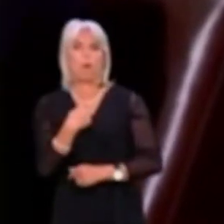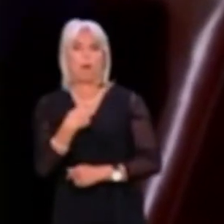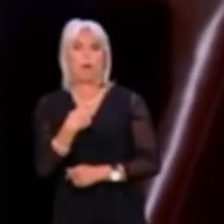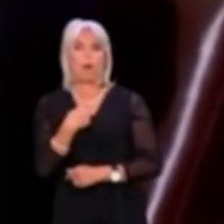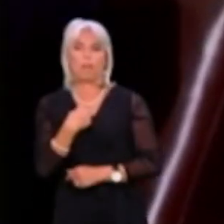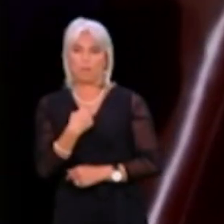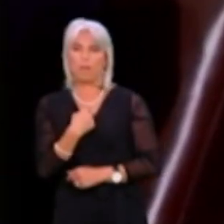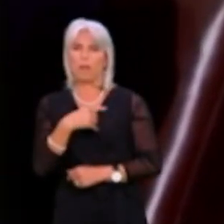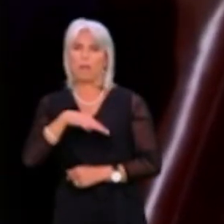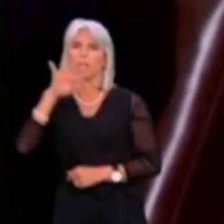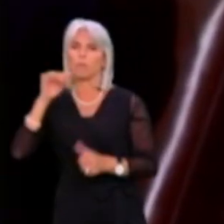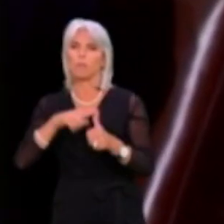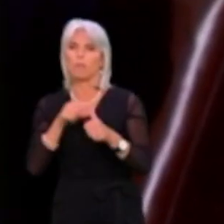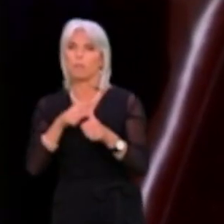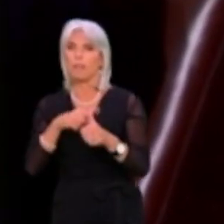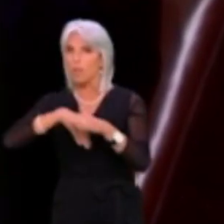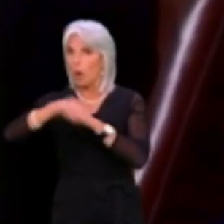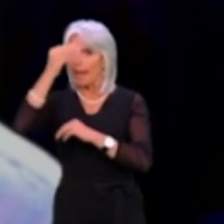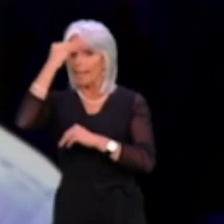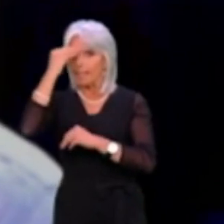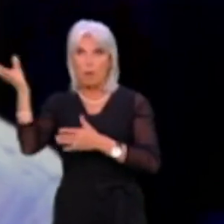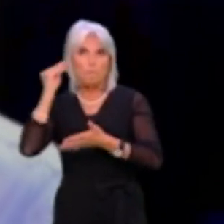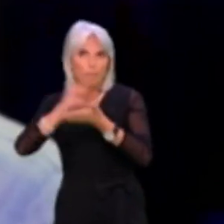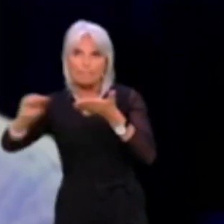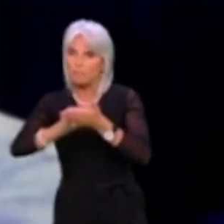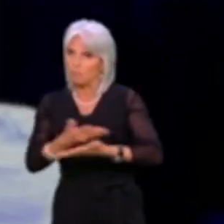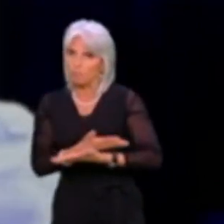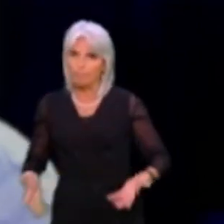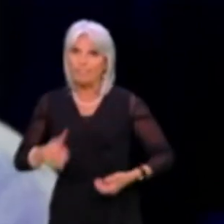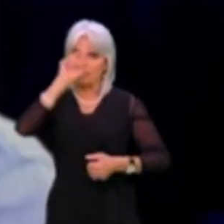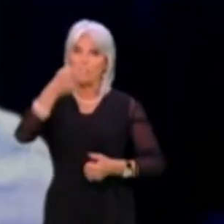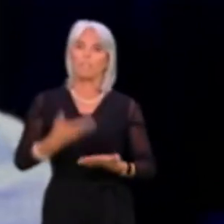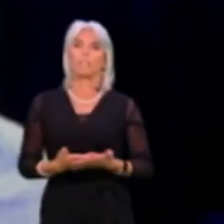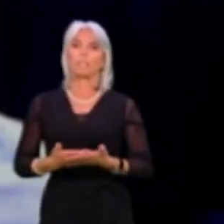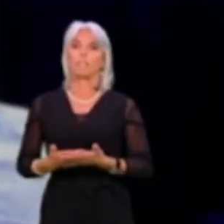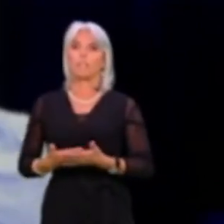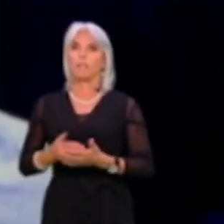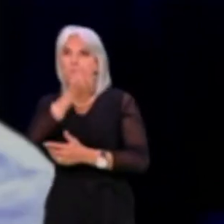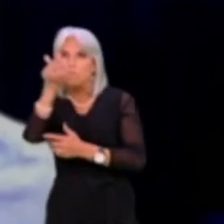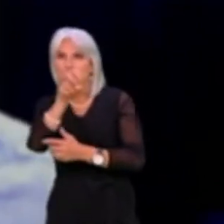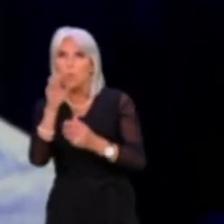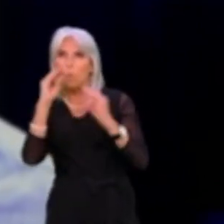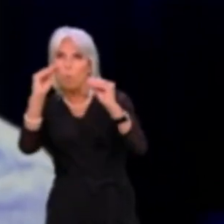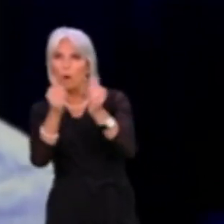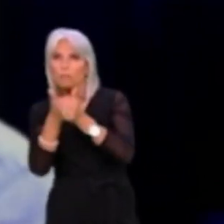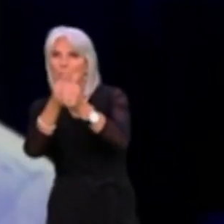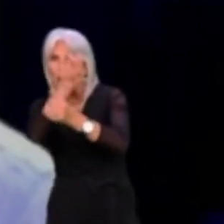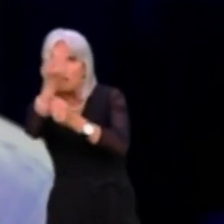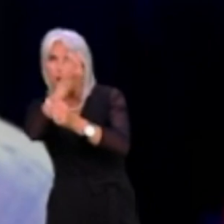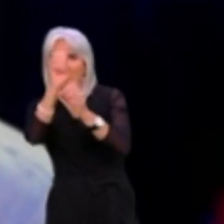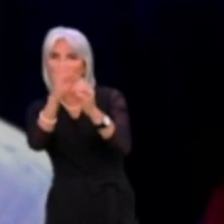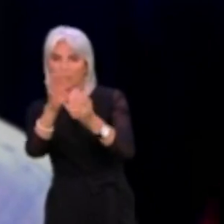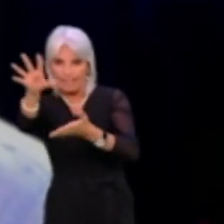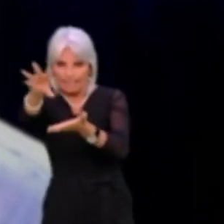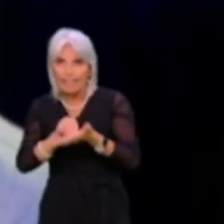même quelques-unes, notamment à l'école, tout ce qui est prise de notes. Suivre en même temps le cours, ce que je dois lire sur la lèvre, écrire